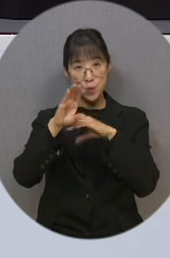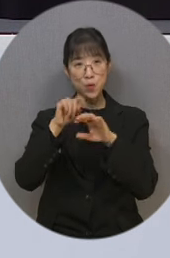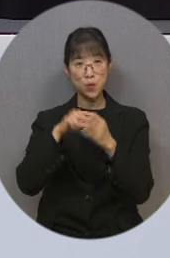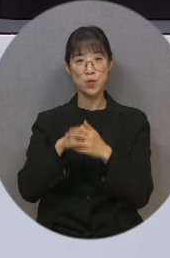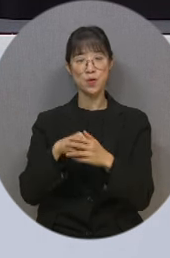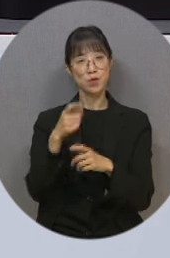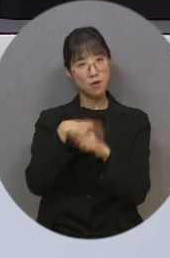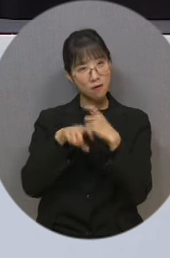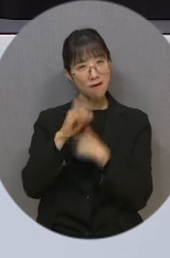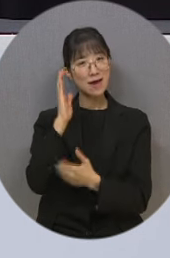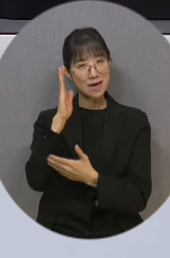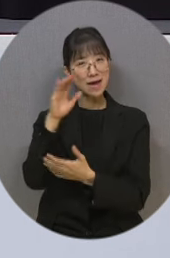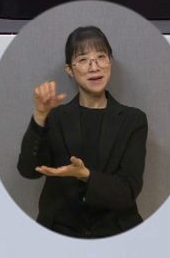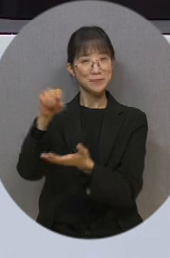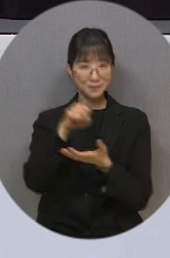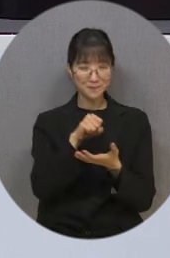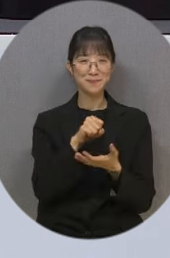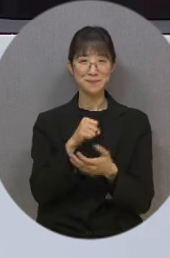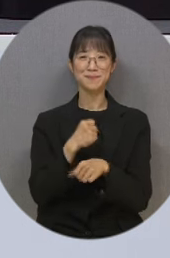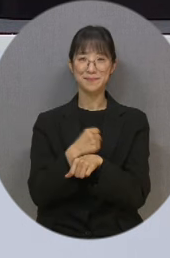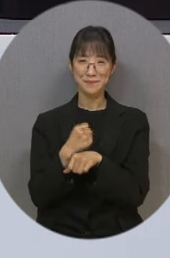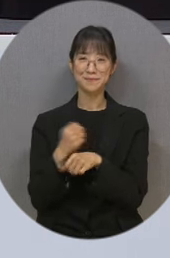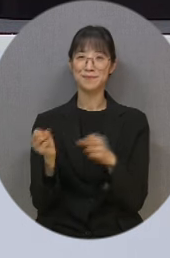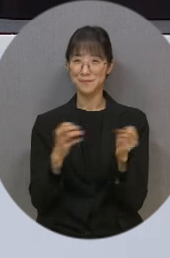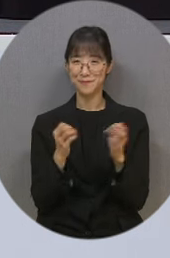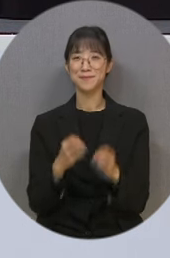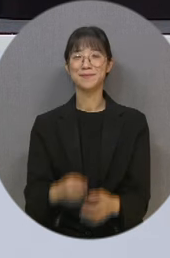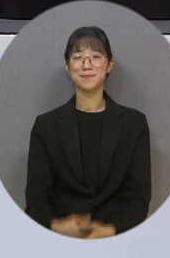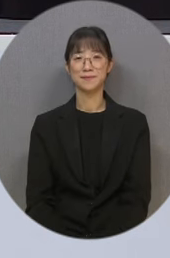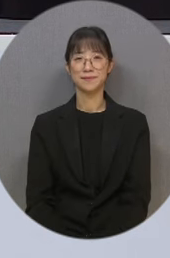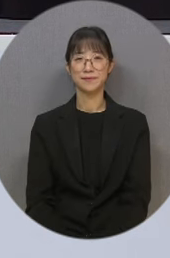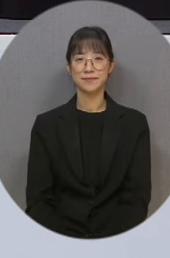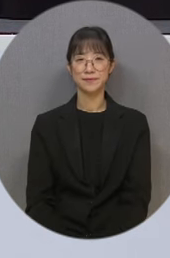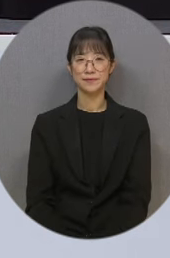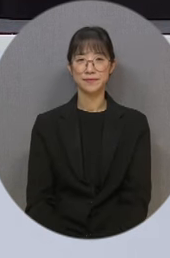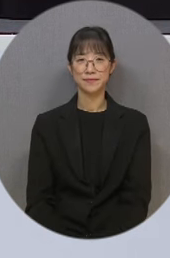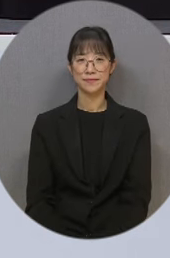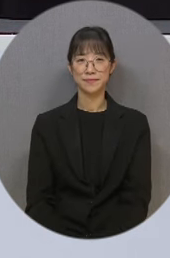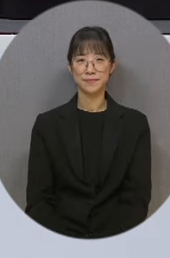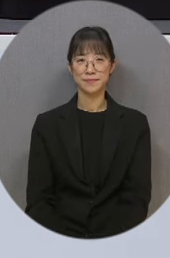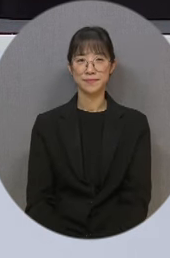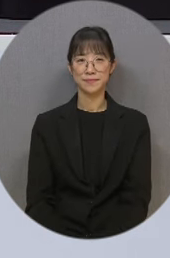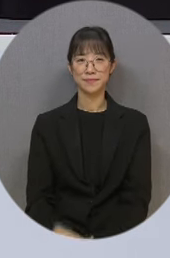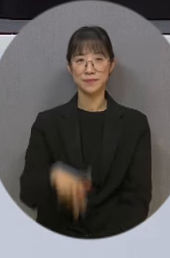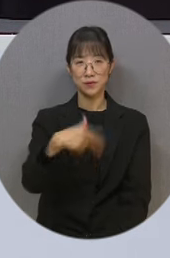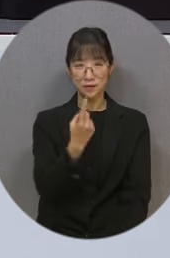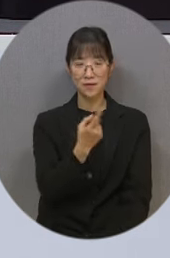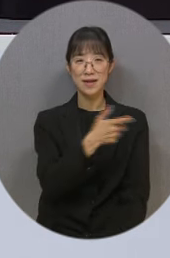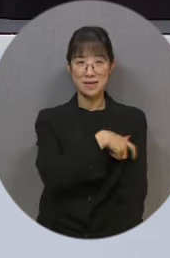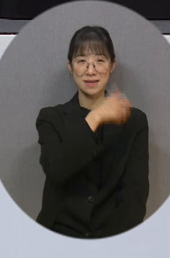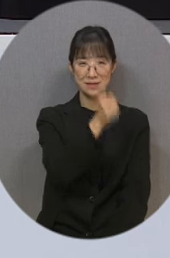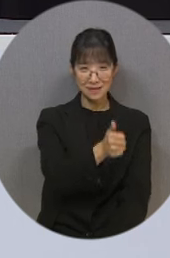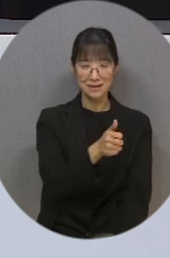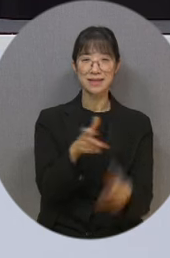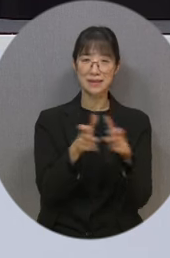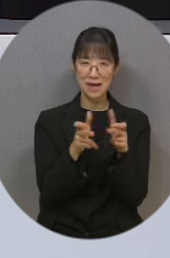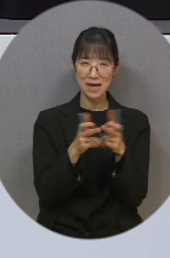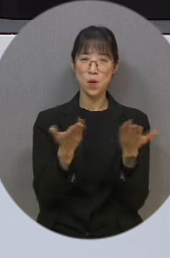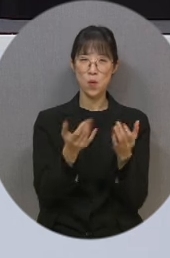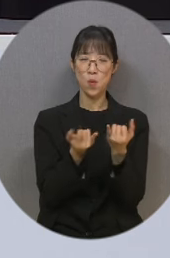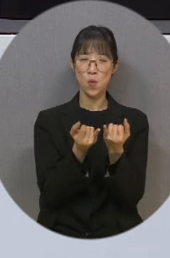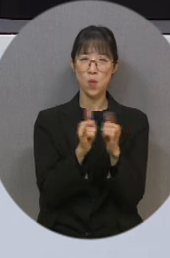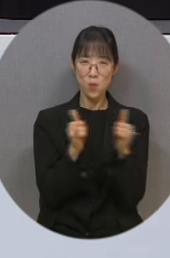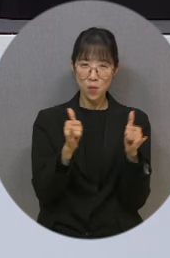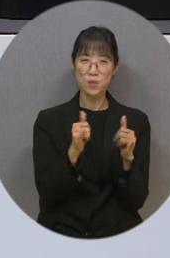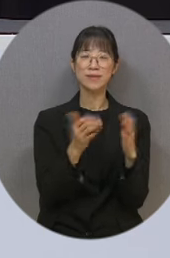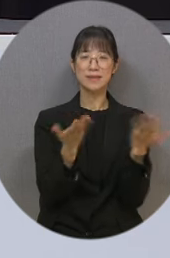신문고에서 더 이야기해보는 시간도 마련하겠습니다 조양현 이사님께서도 장애인 고용 확대를